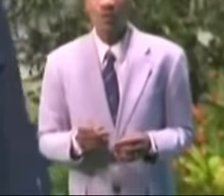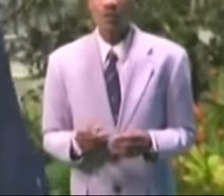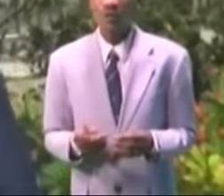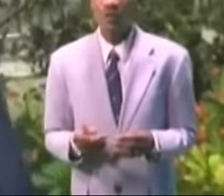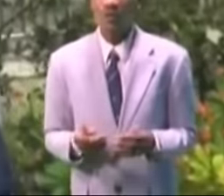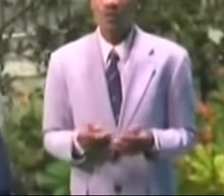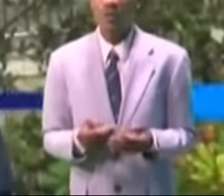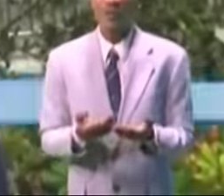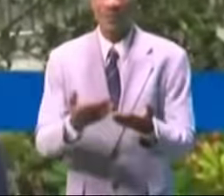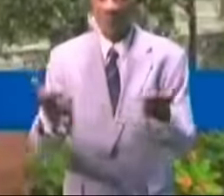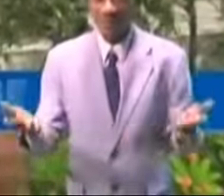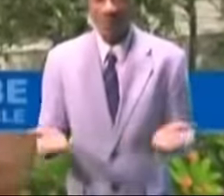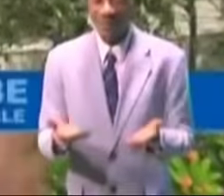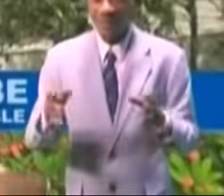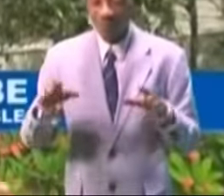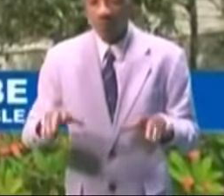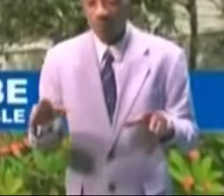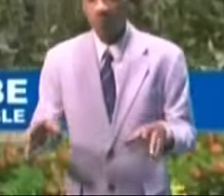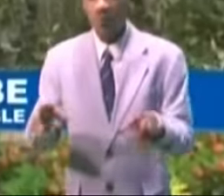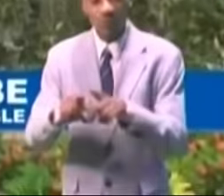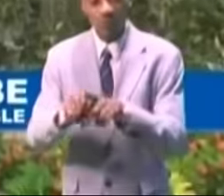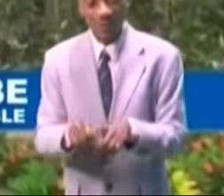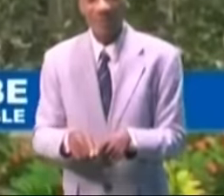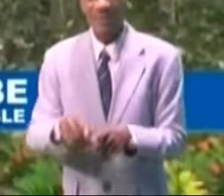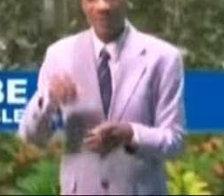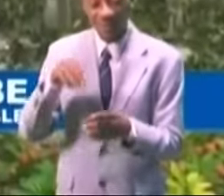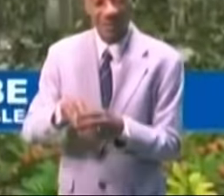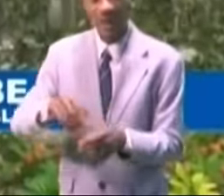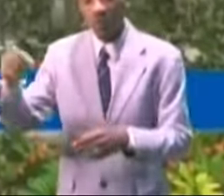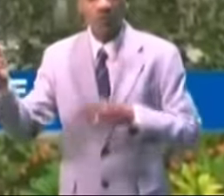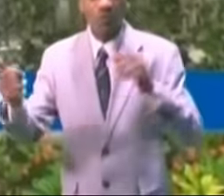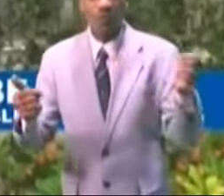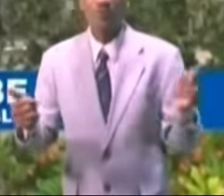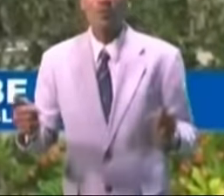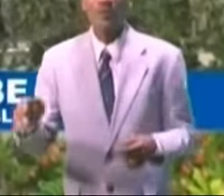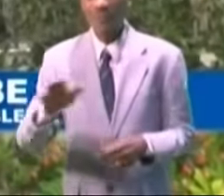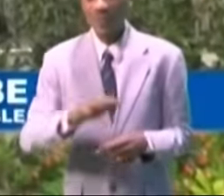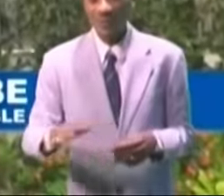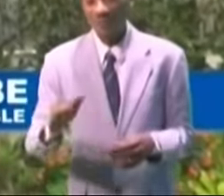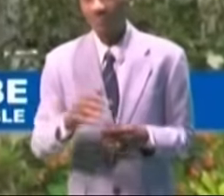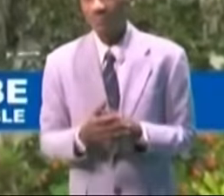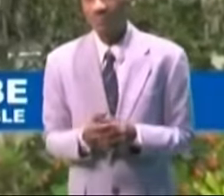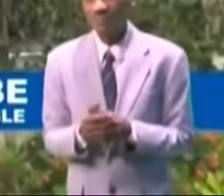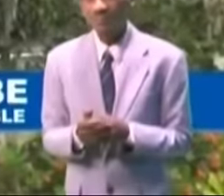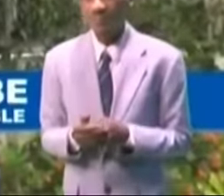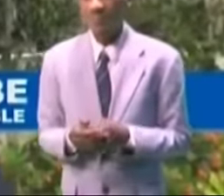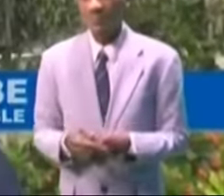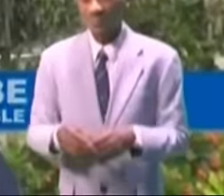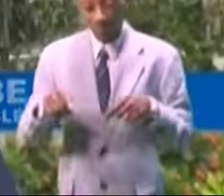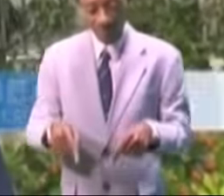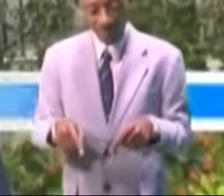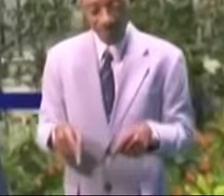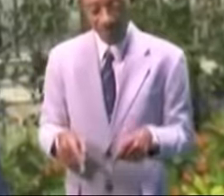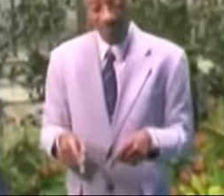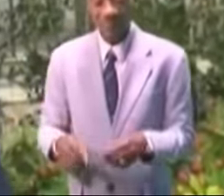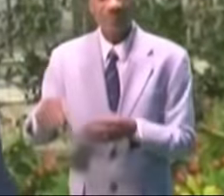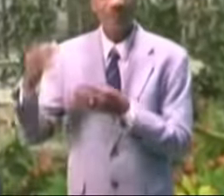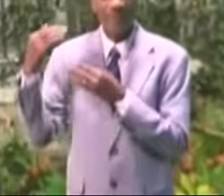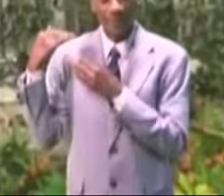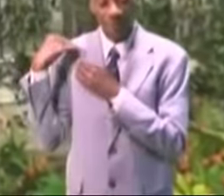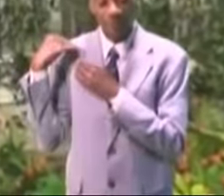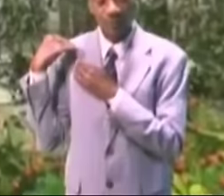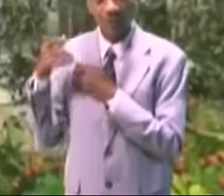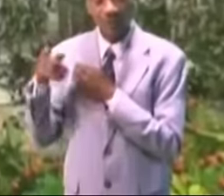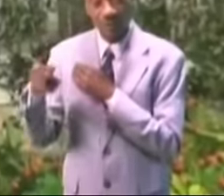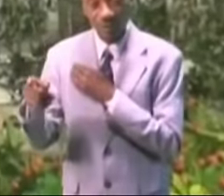y a eu beaucoup de recommandations à la première session, mais on a connu un peu de retard à notre niveau et on s'est rattrapé quand